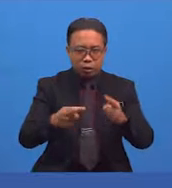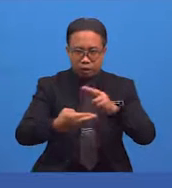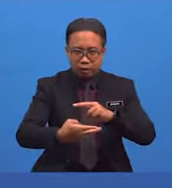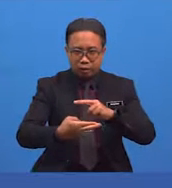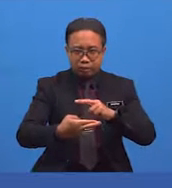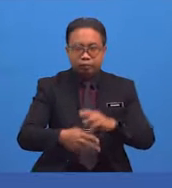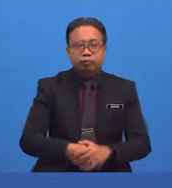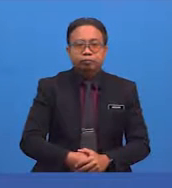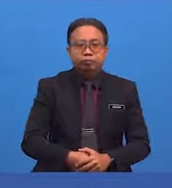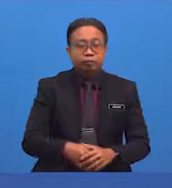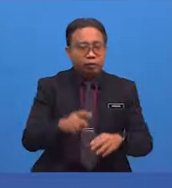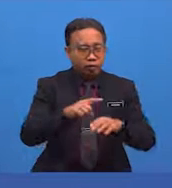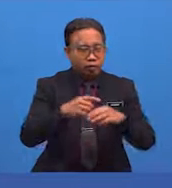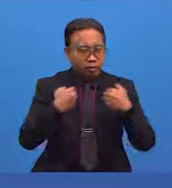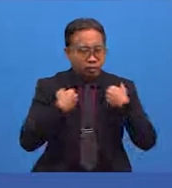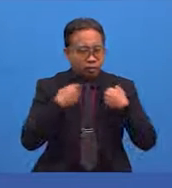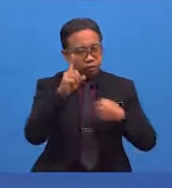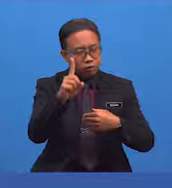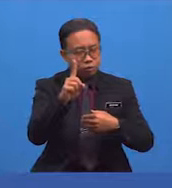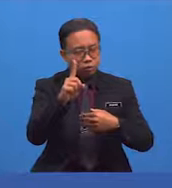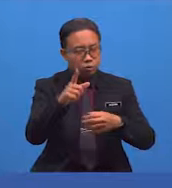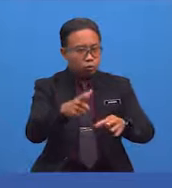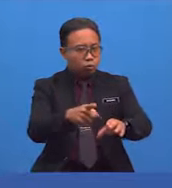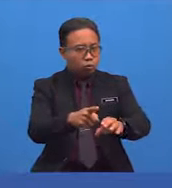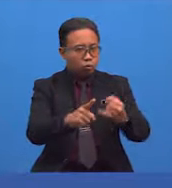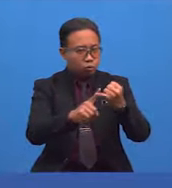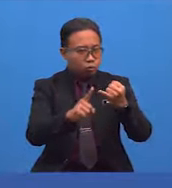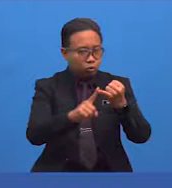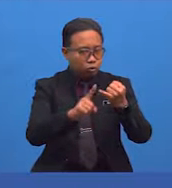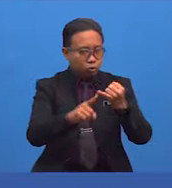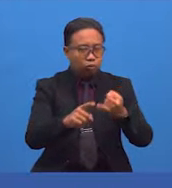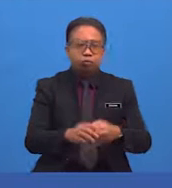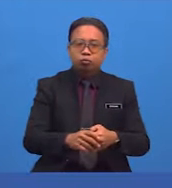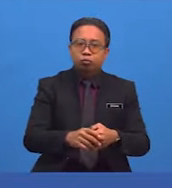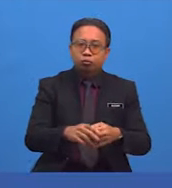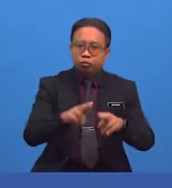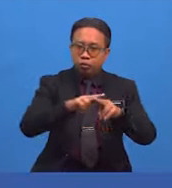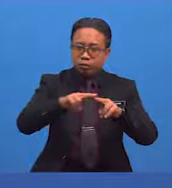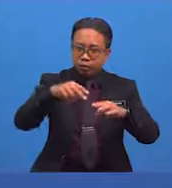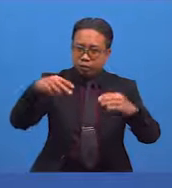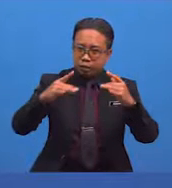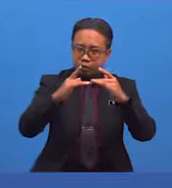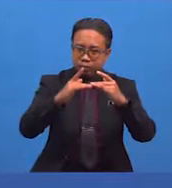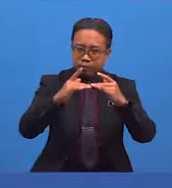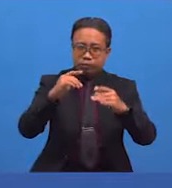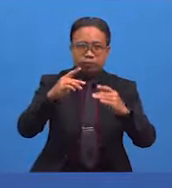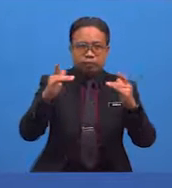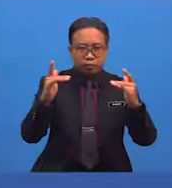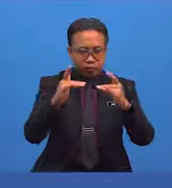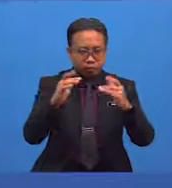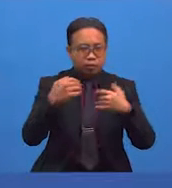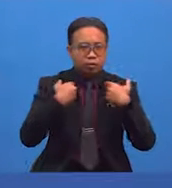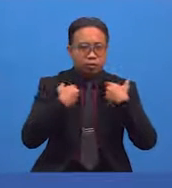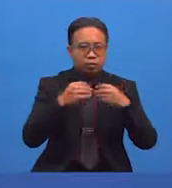dan ruang pada salah satu hujung jambatan. Ruang ini membolehkan jambatan